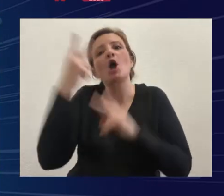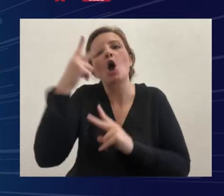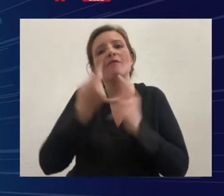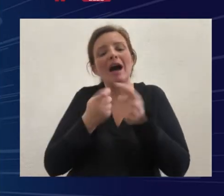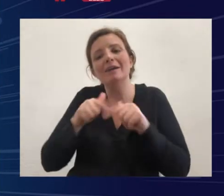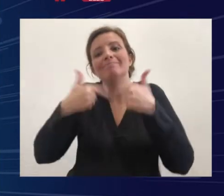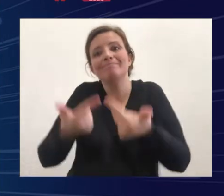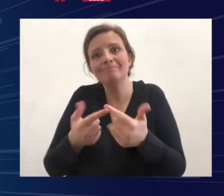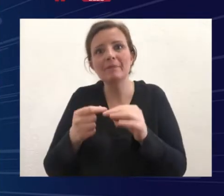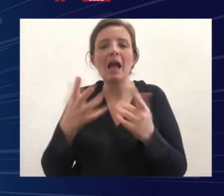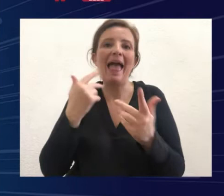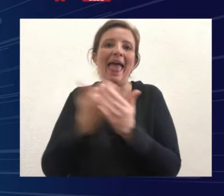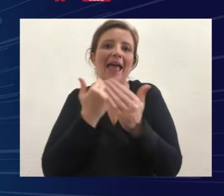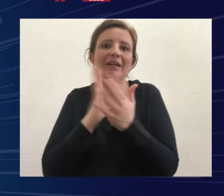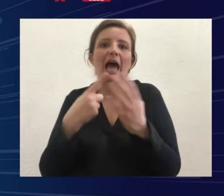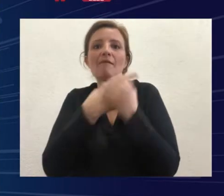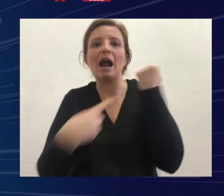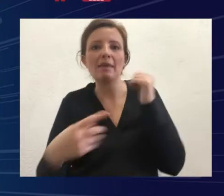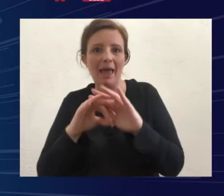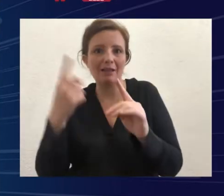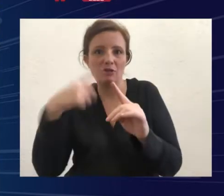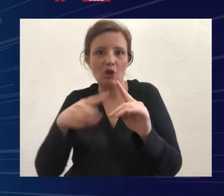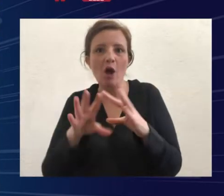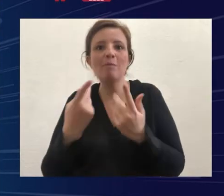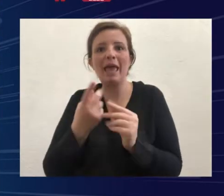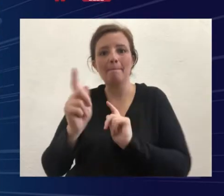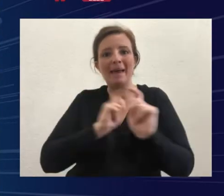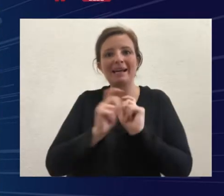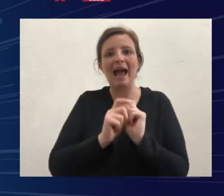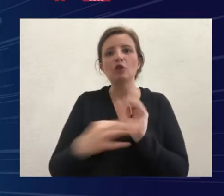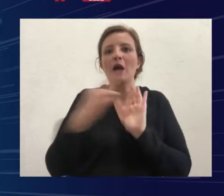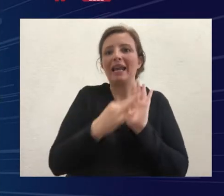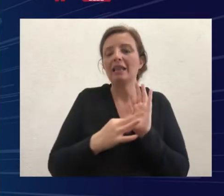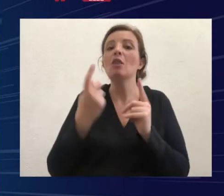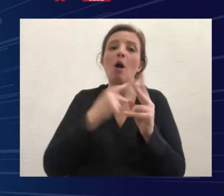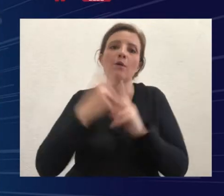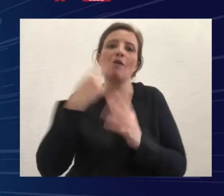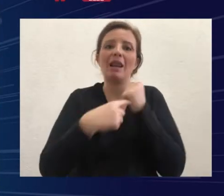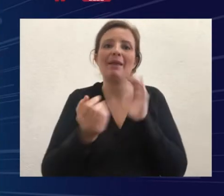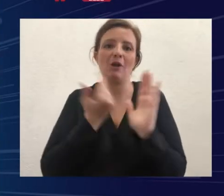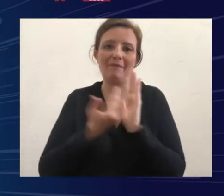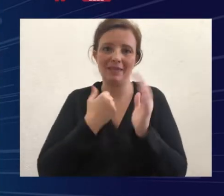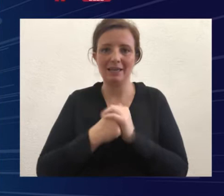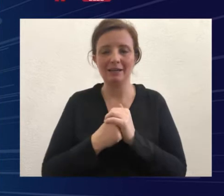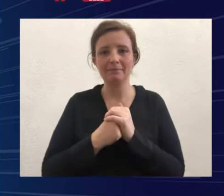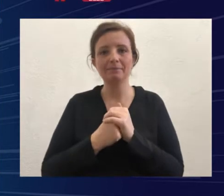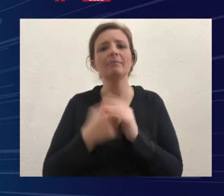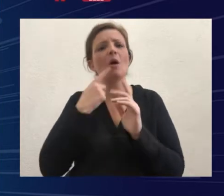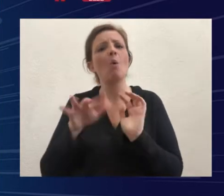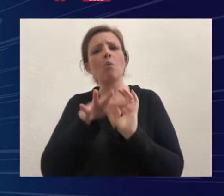ad intervenire a correggere il fallimento che interessa il mercato creditizio. Un altro